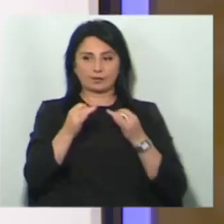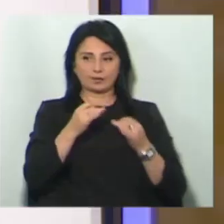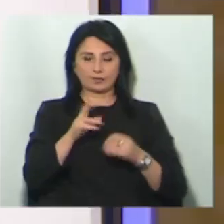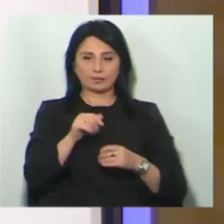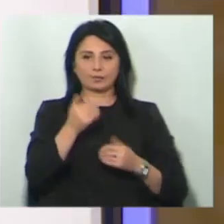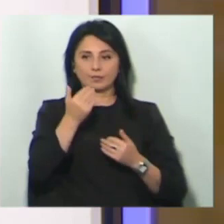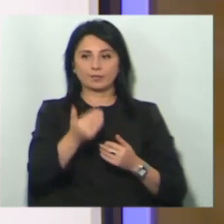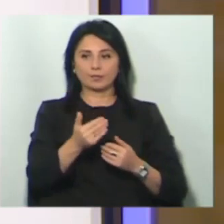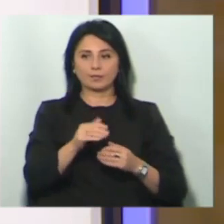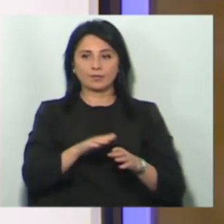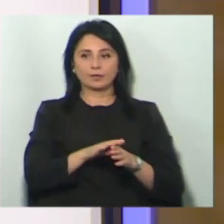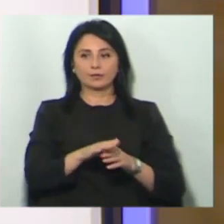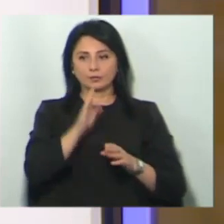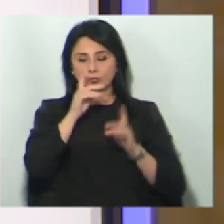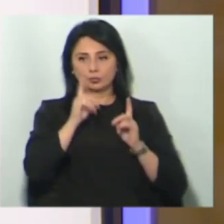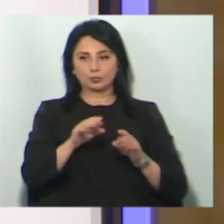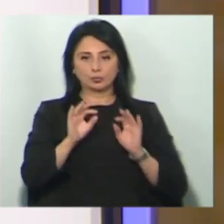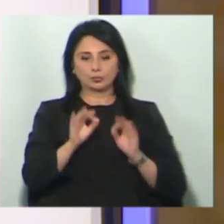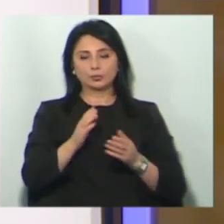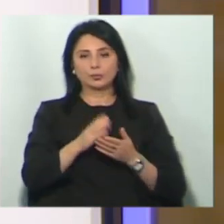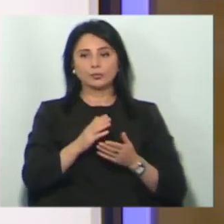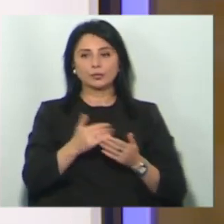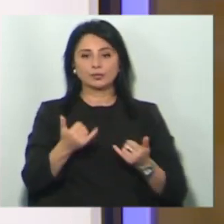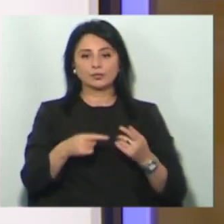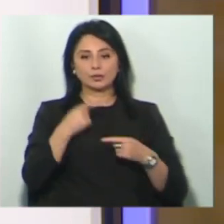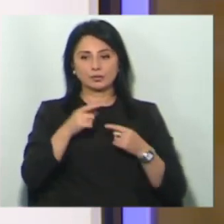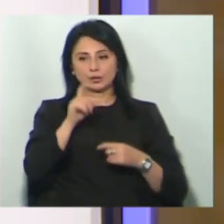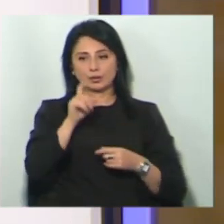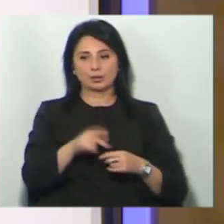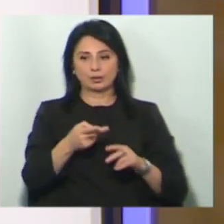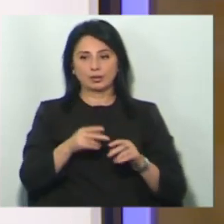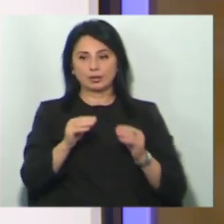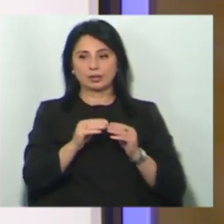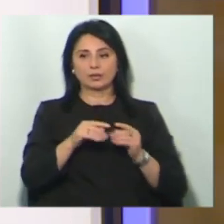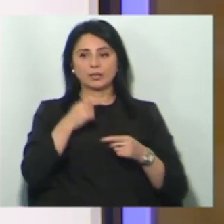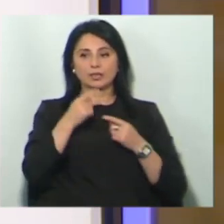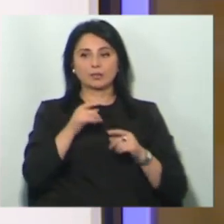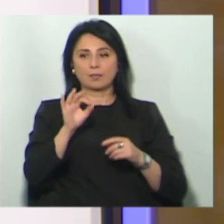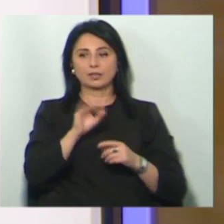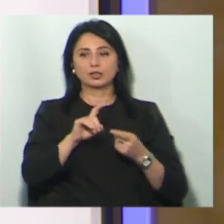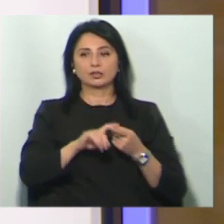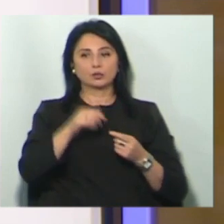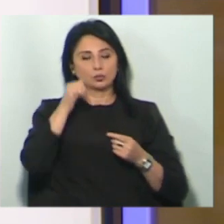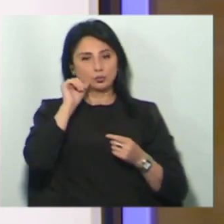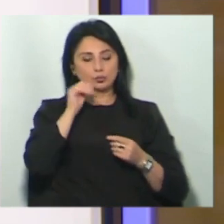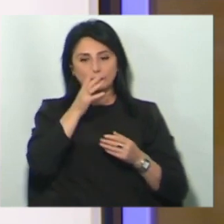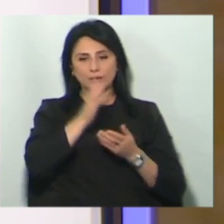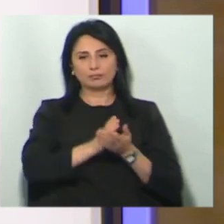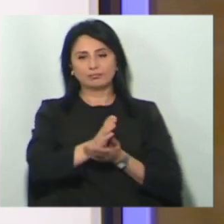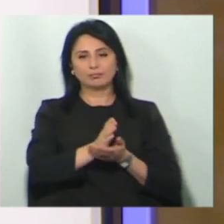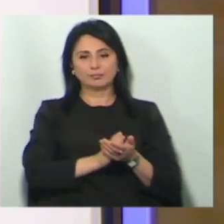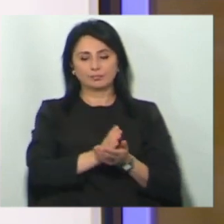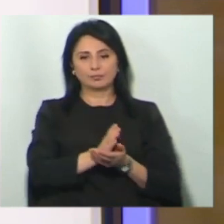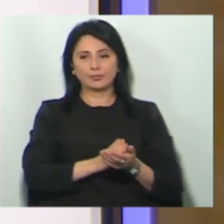და თქვენთვის ეს სრულიად ბუნებრივი და ლოგიკურია. Დღეს ჩვენ ვსაუბრობთ ადამიანზე ისევე როგორც საუბრობთ ამის შესახებ გუშინ მრავალი წლის